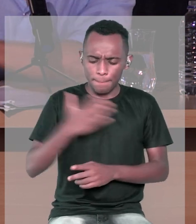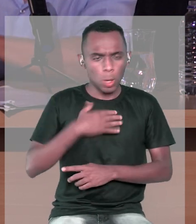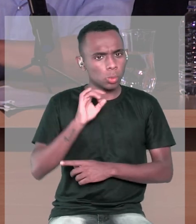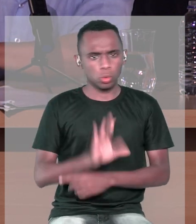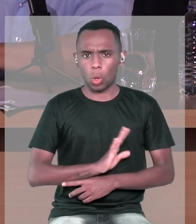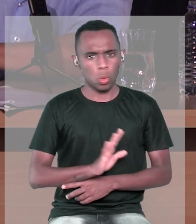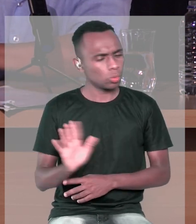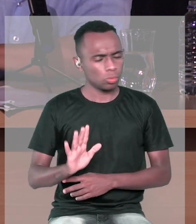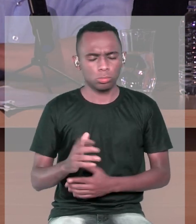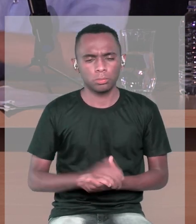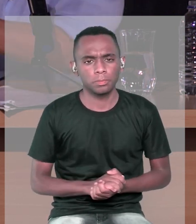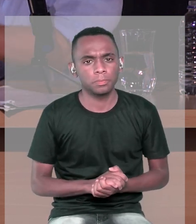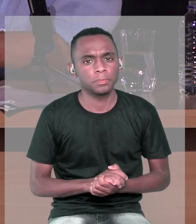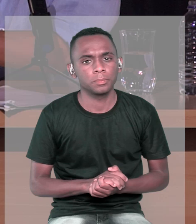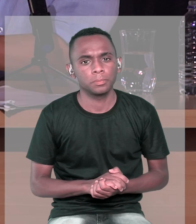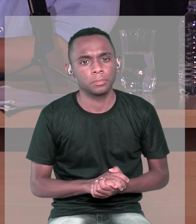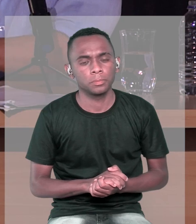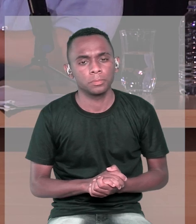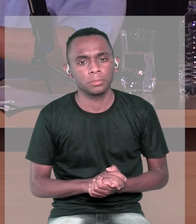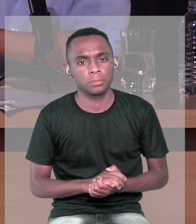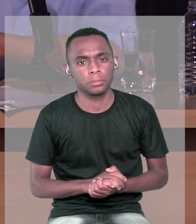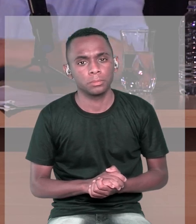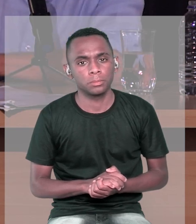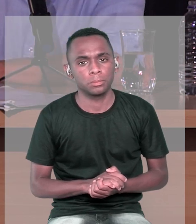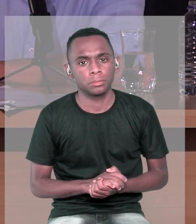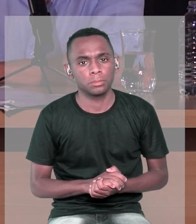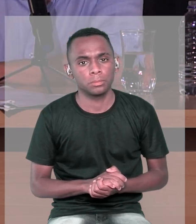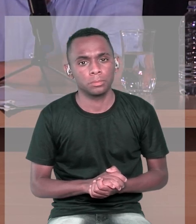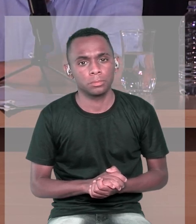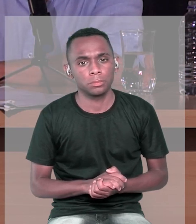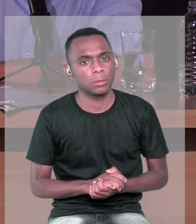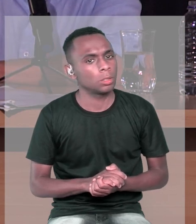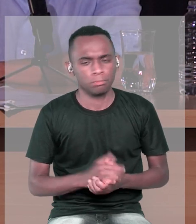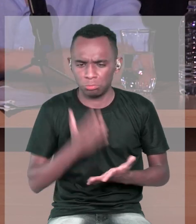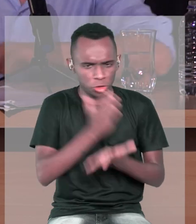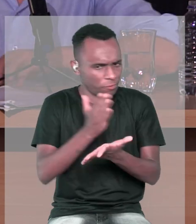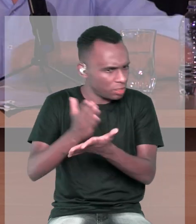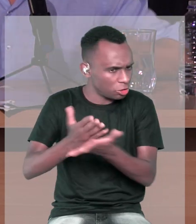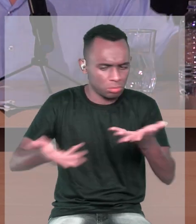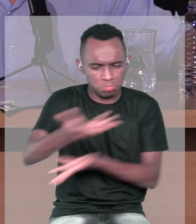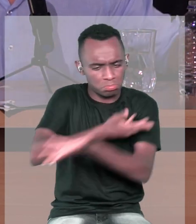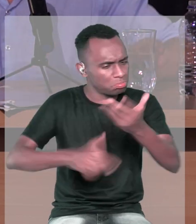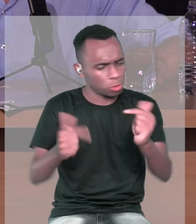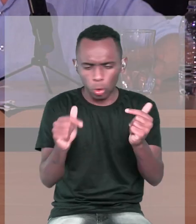traz. Donc, pas de partage, pas de... On est d'accord. Sem divisão, sem compartilhamento e ok, estamos de